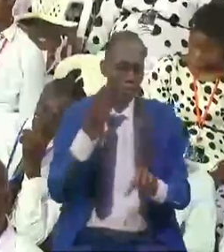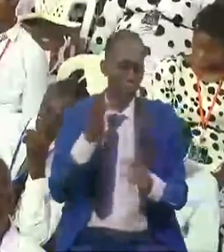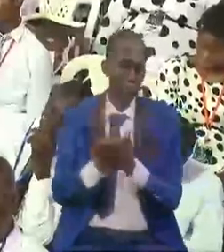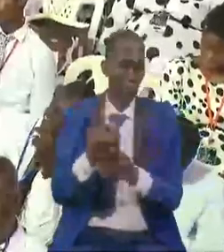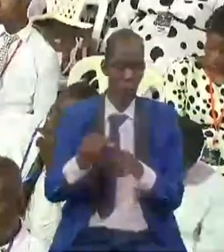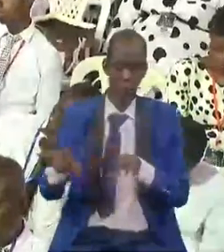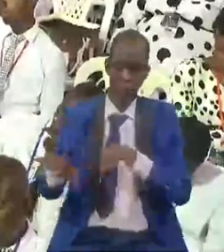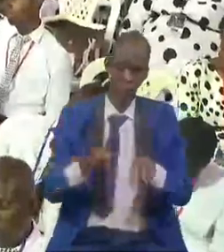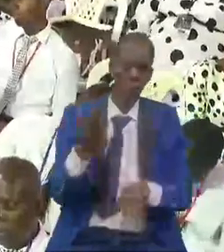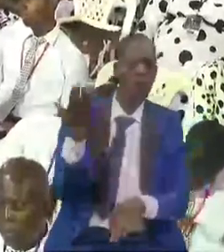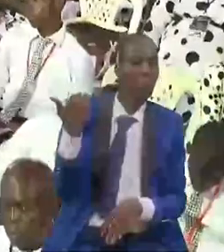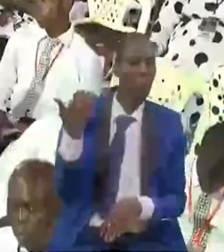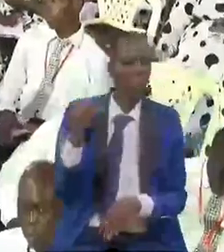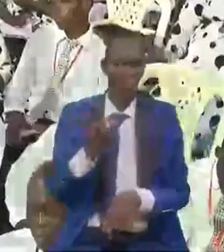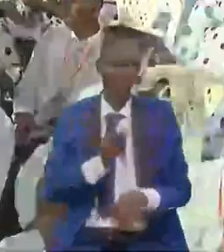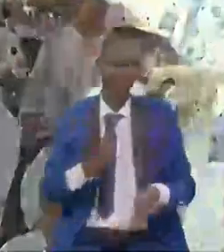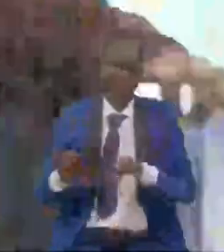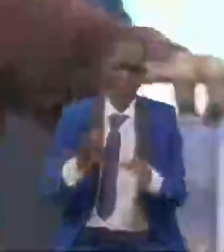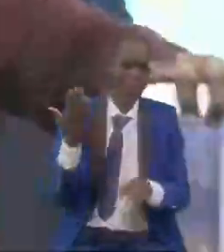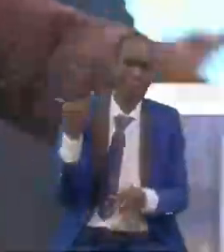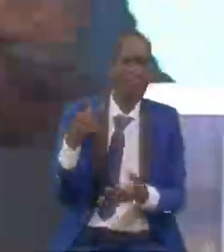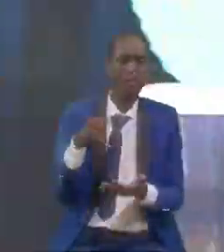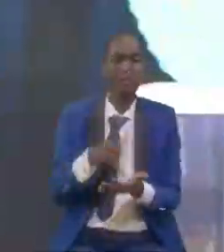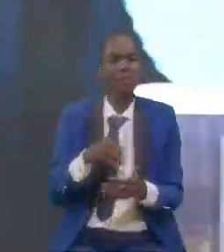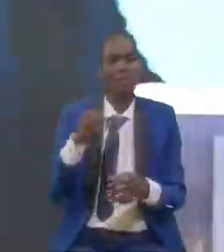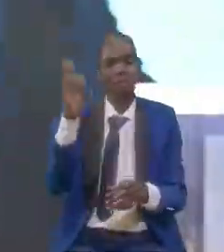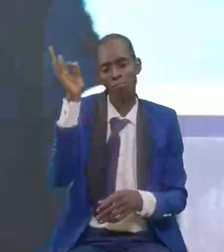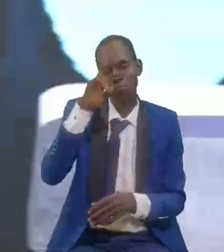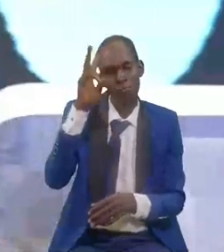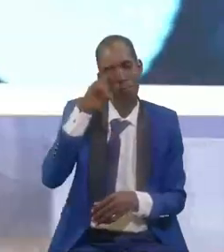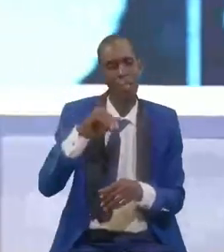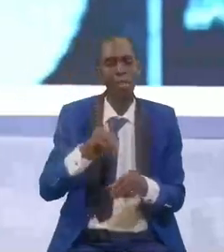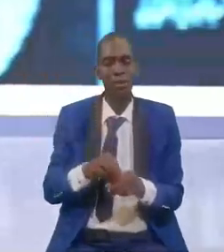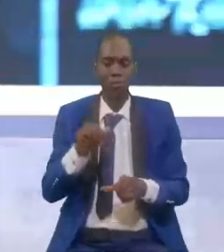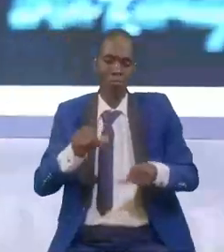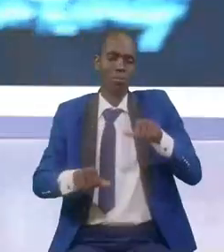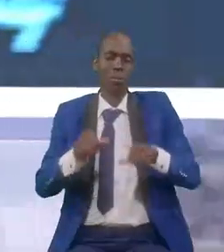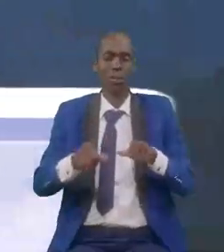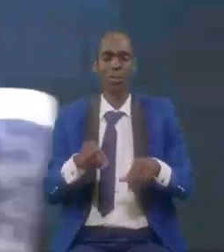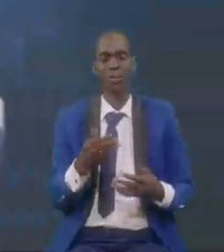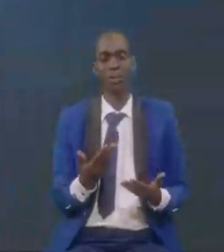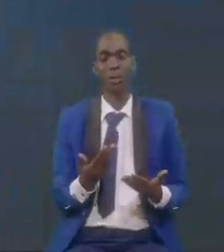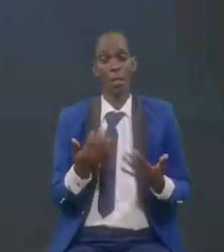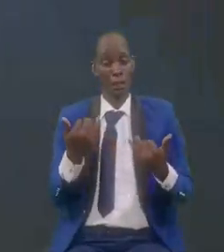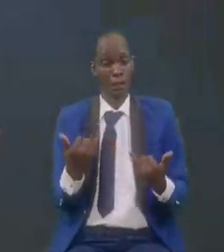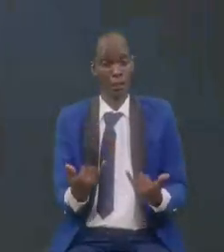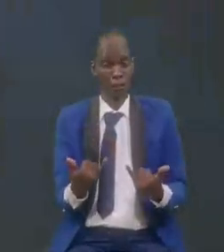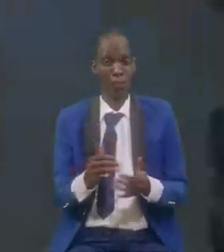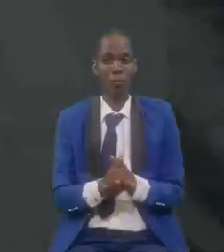passé, l'imparfait. J'agissais par ignorance, dans l'incrédulité. Maintenant, si tu viens